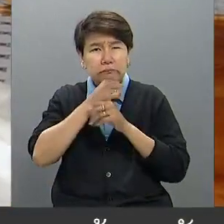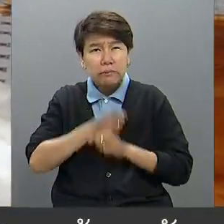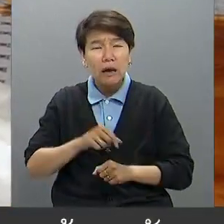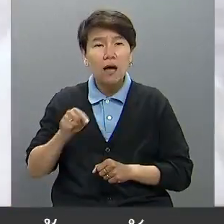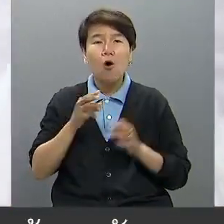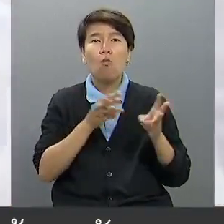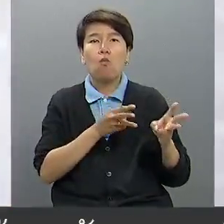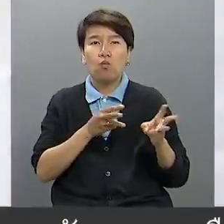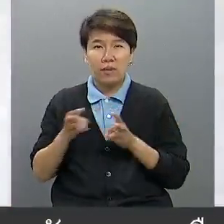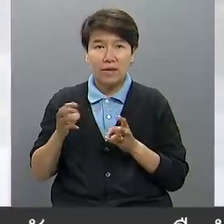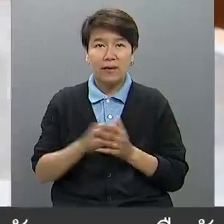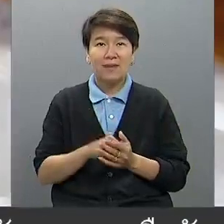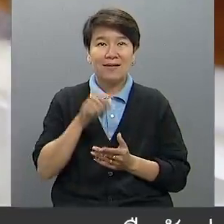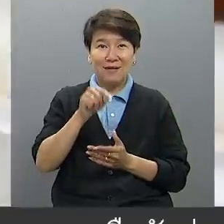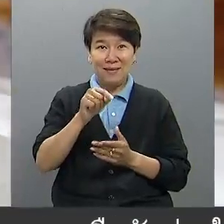าว